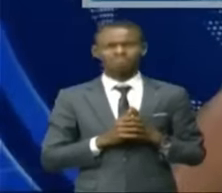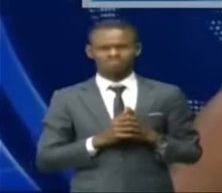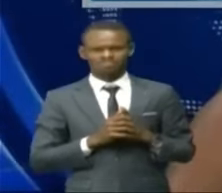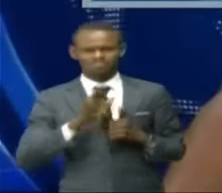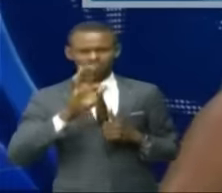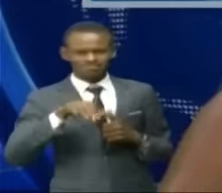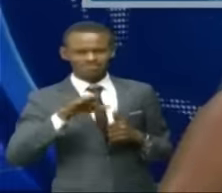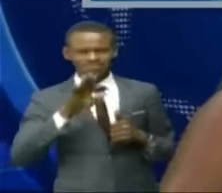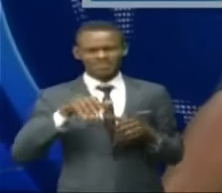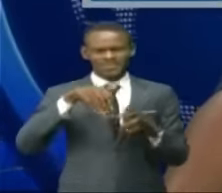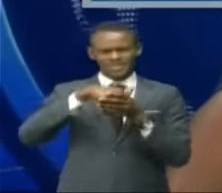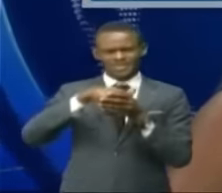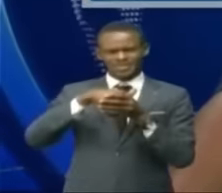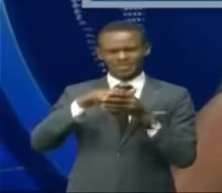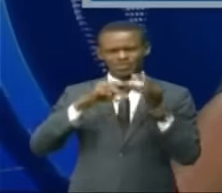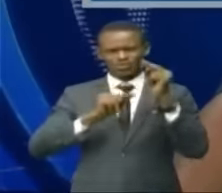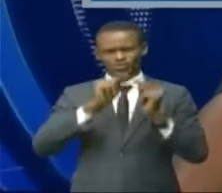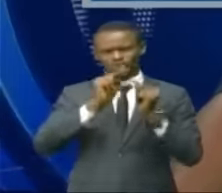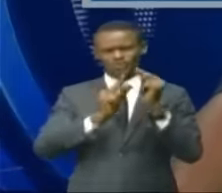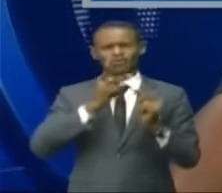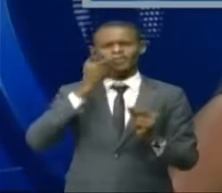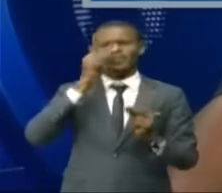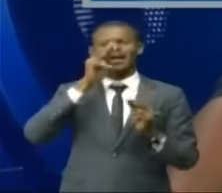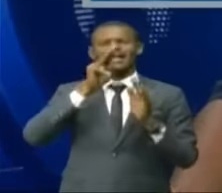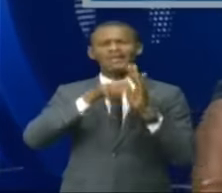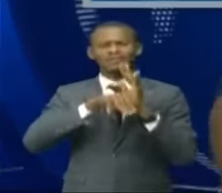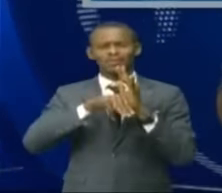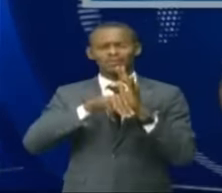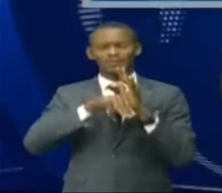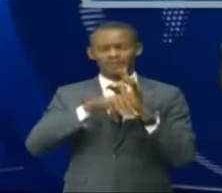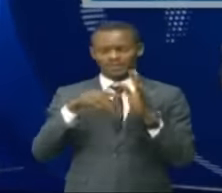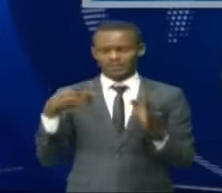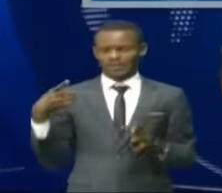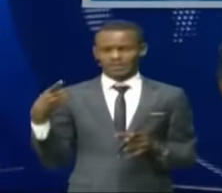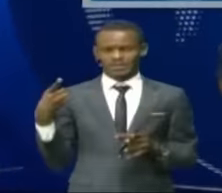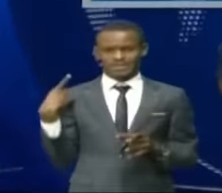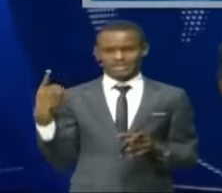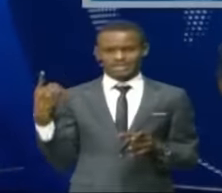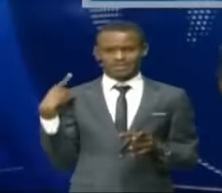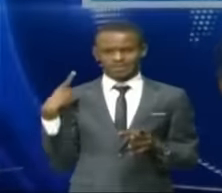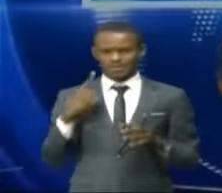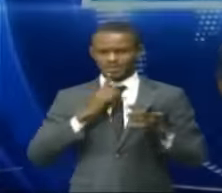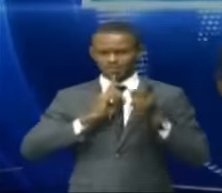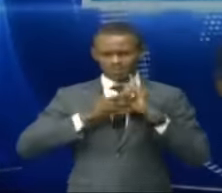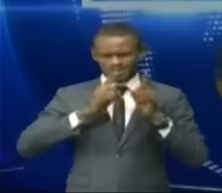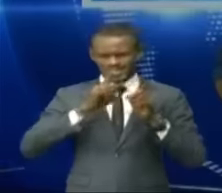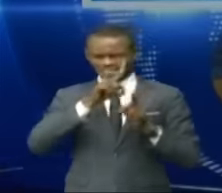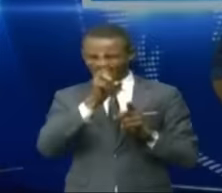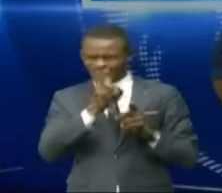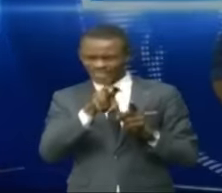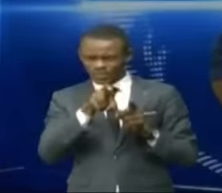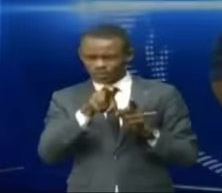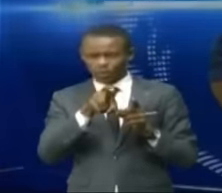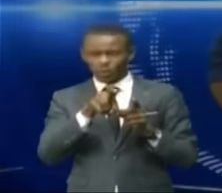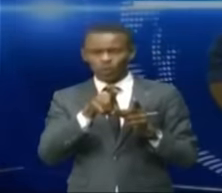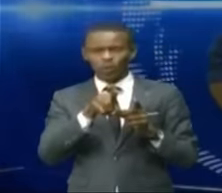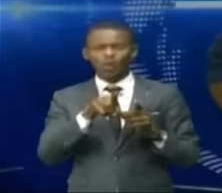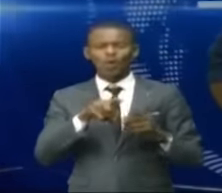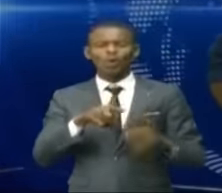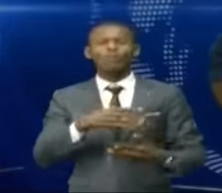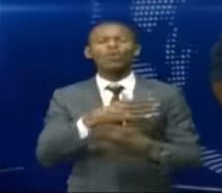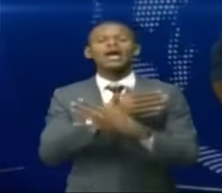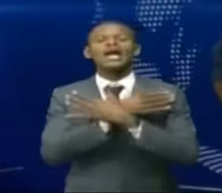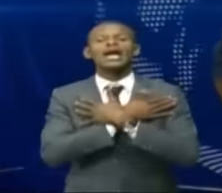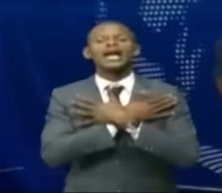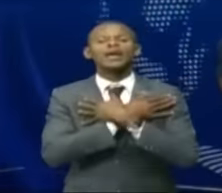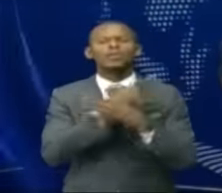À la chambre basse du Parlement, les élus nationaux ont fixé à 55 ans l'âge de l'admission à la retraite. Le droit de réjouissance aux